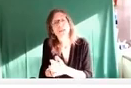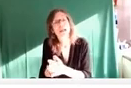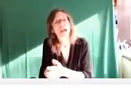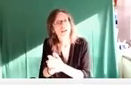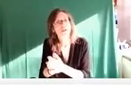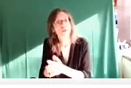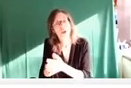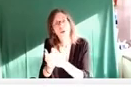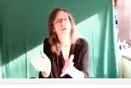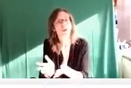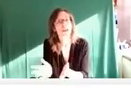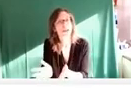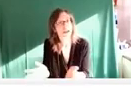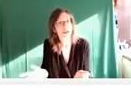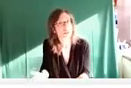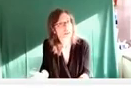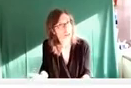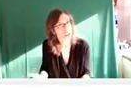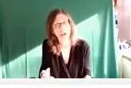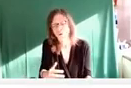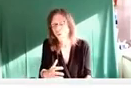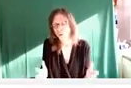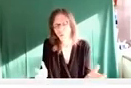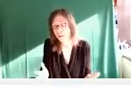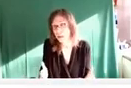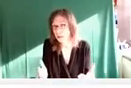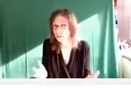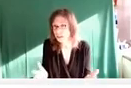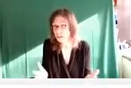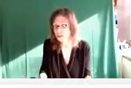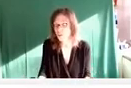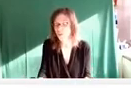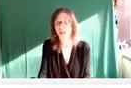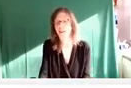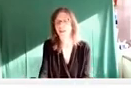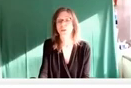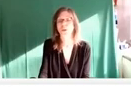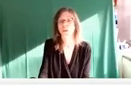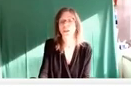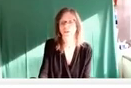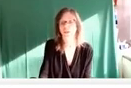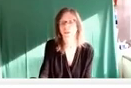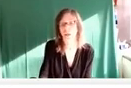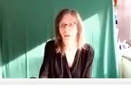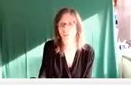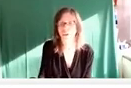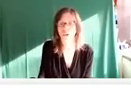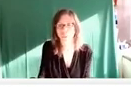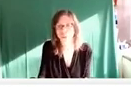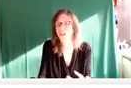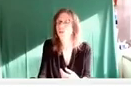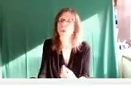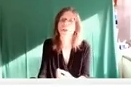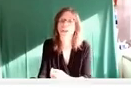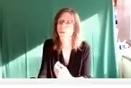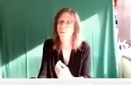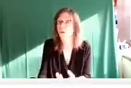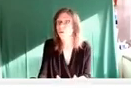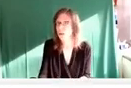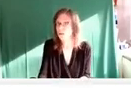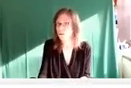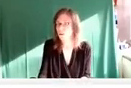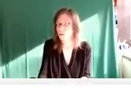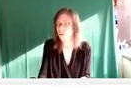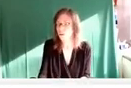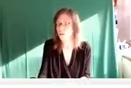C'est juste un idéal auquel on devrait aspirer, tout dépendant des particularités de ces données, évidemment. Parce que ce n'est pas toutes les données qui